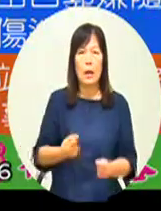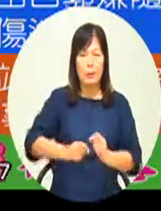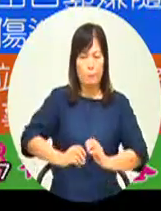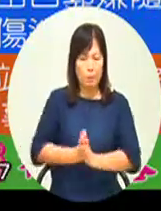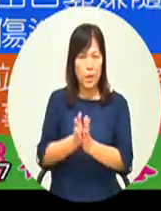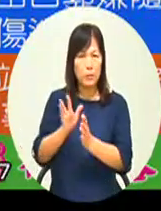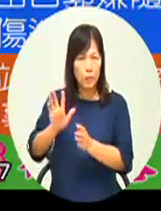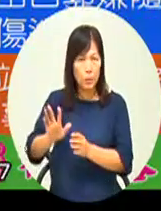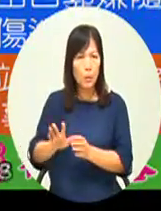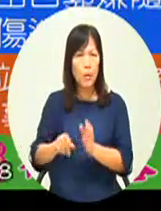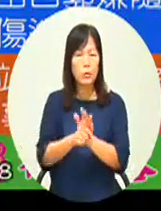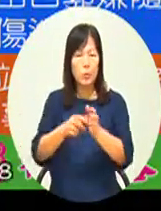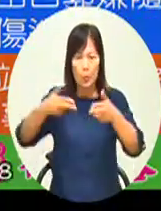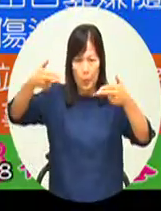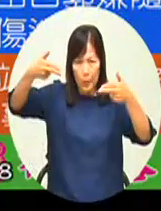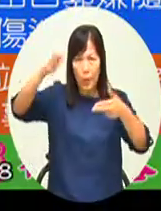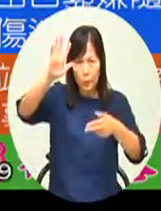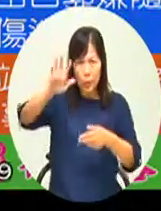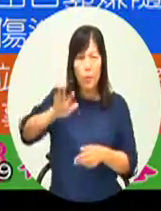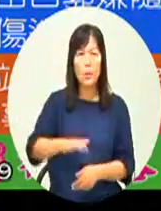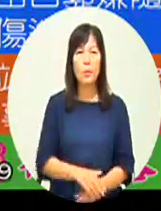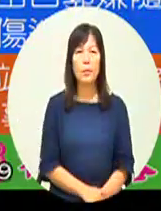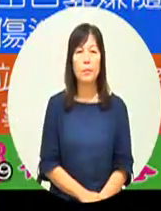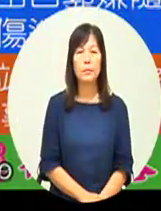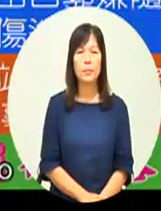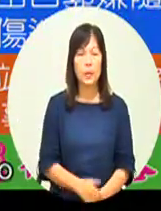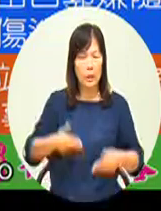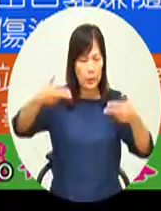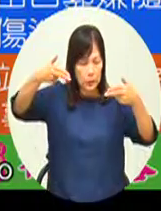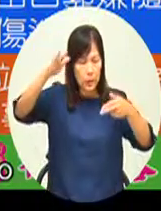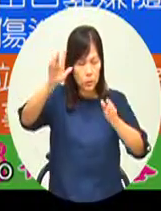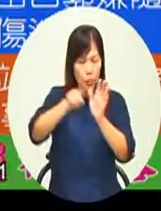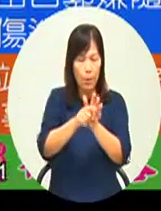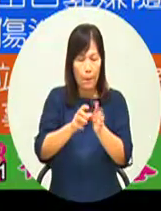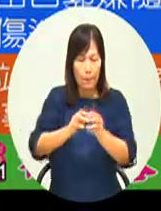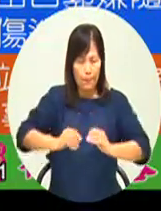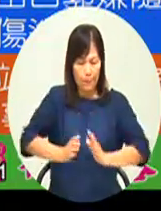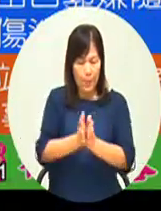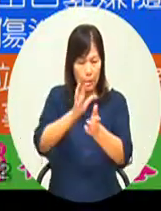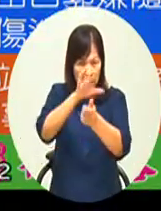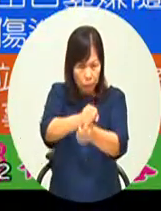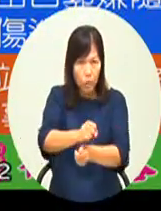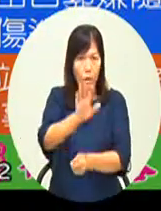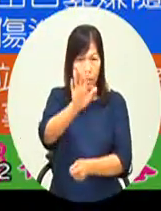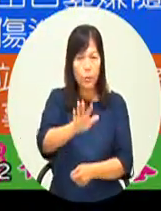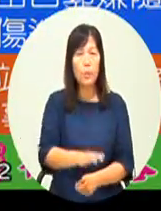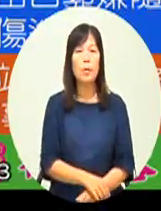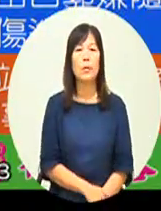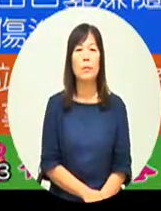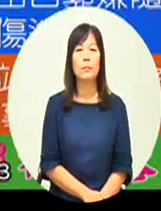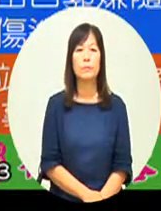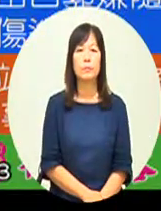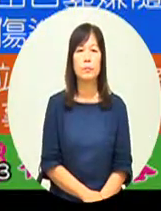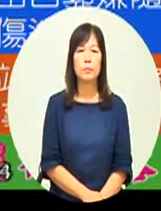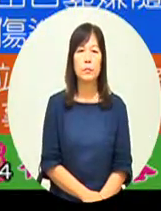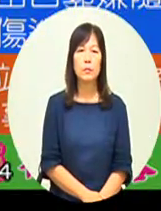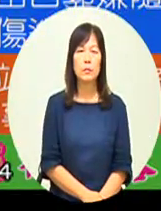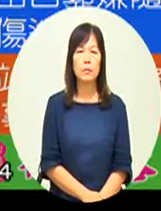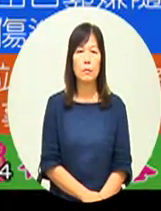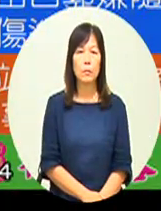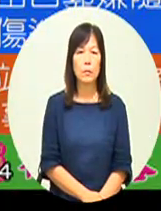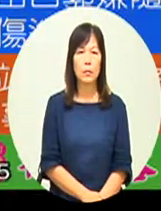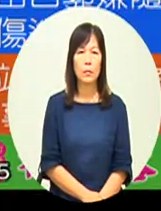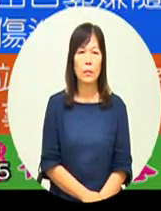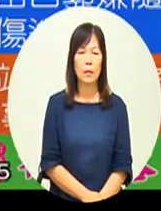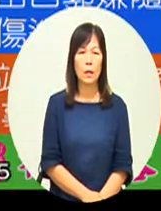当，伊就是有装监视系统、监视器，伊唔带会当马上会当抓到郑捷他所犯的